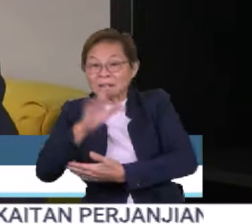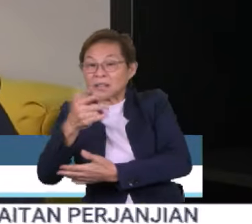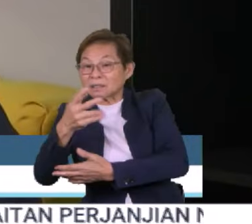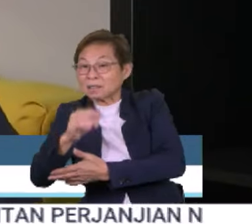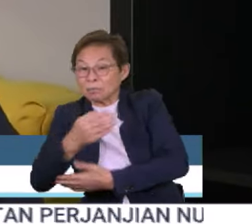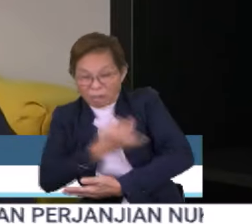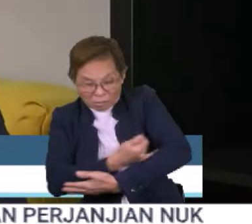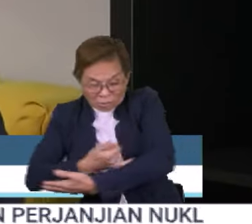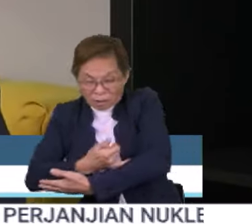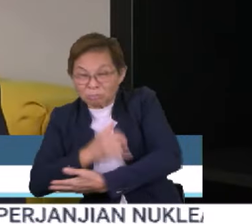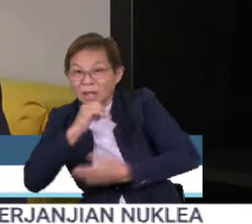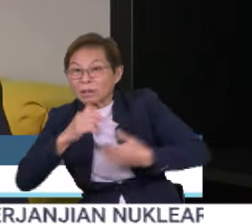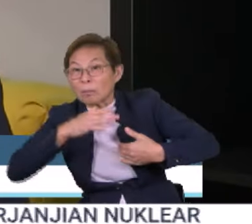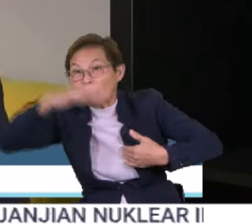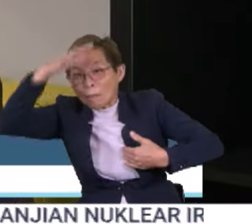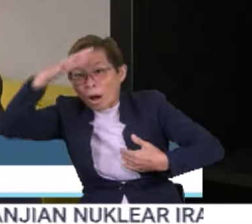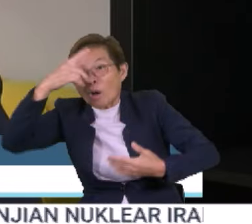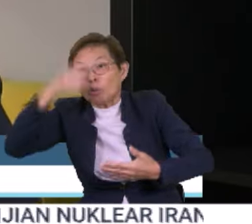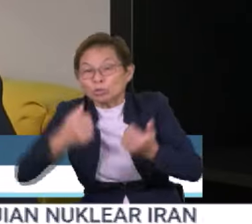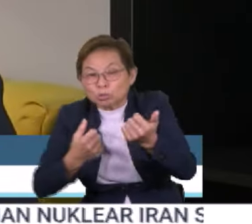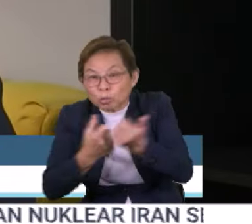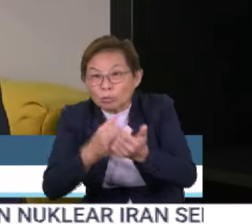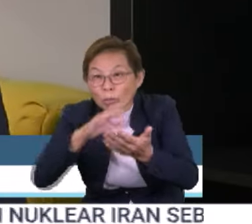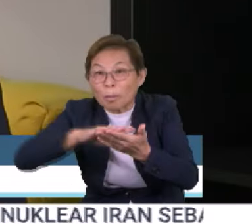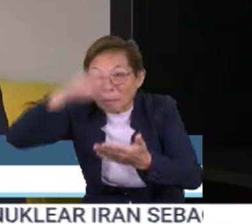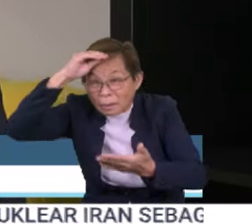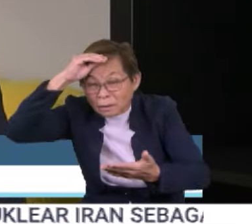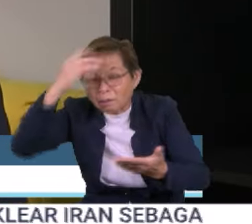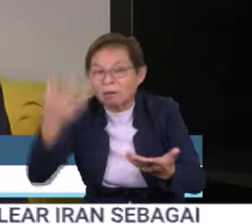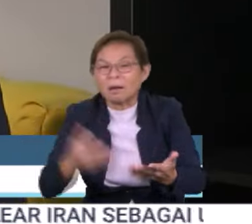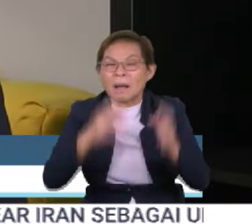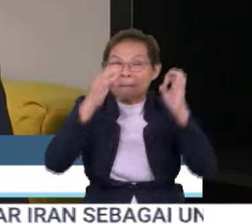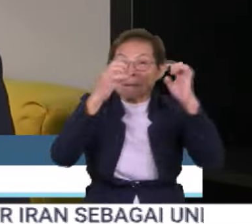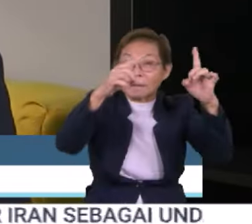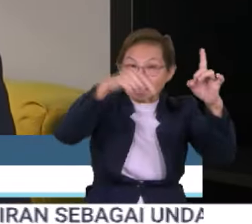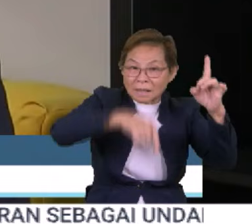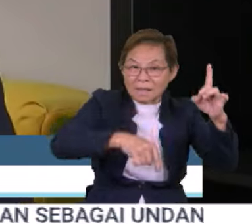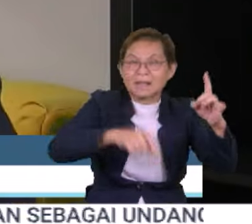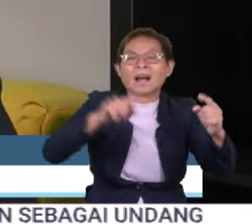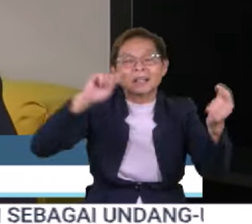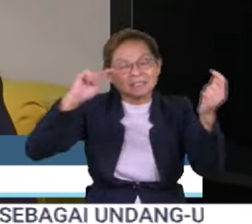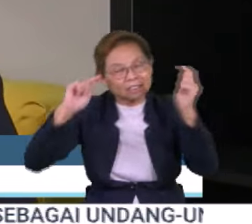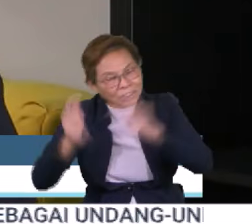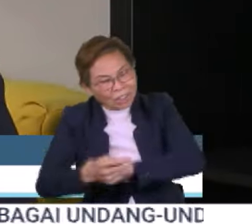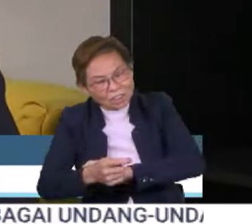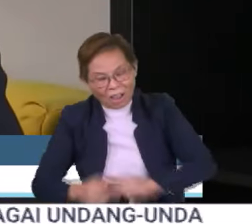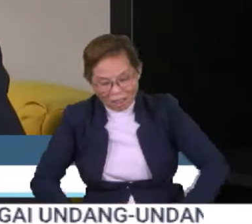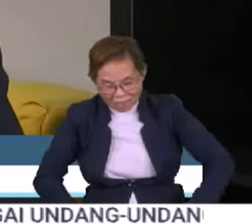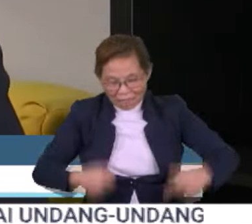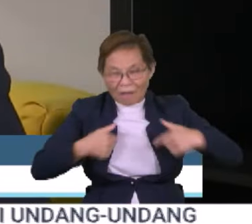ada ibu yang memberikan pembiayaan. Pendidikan inilah yang akan menjadi game changer, menjadi